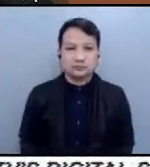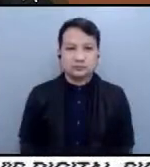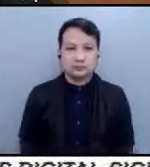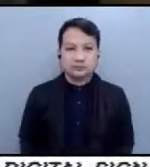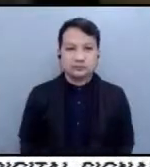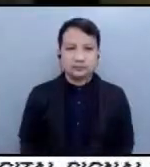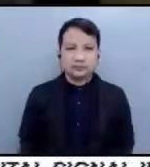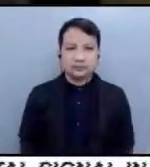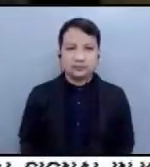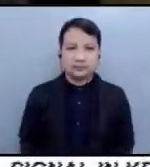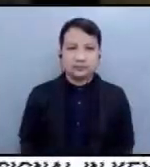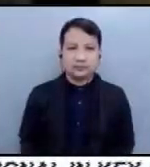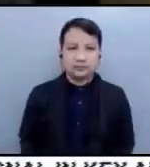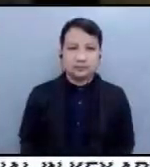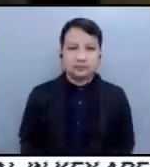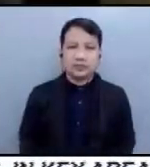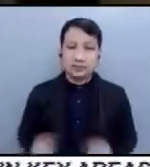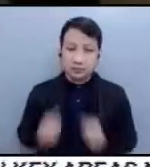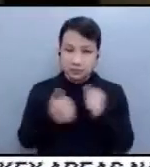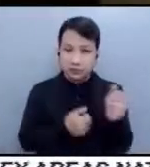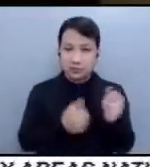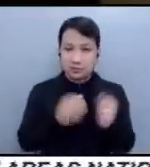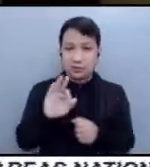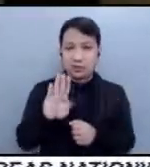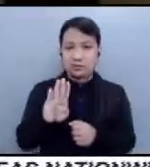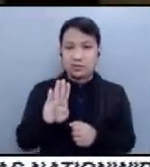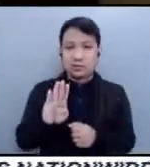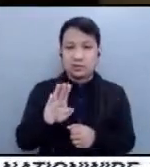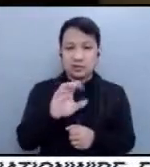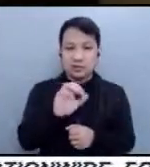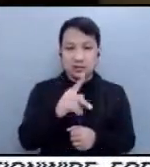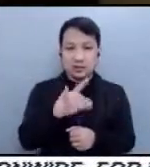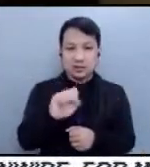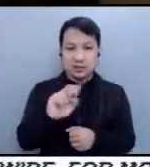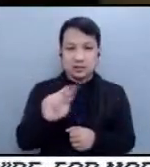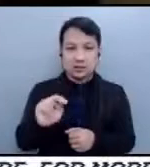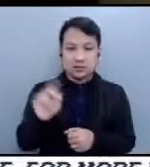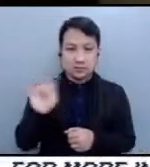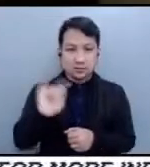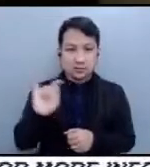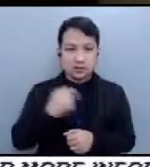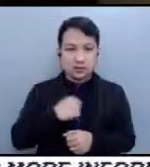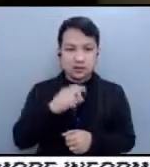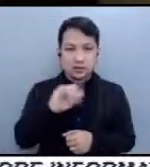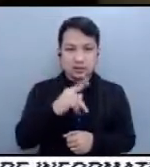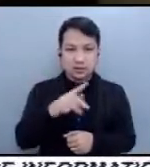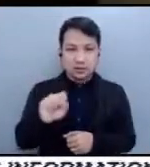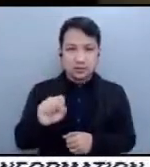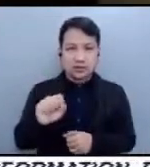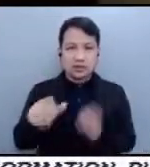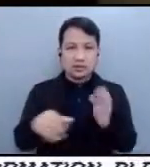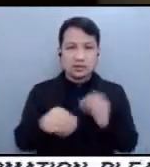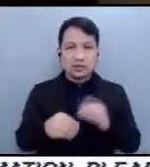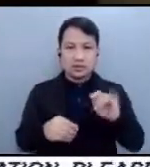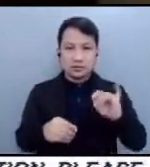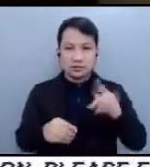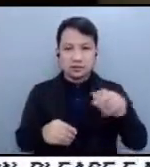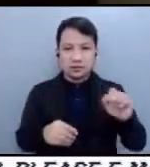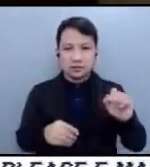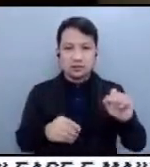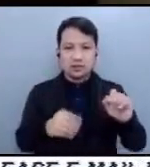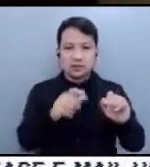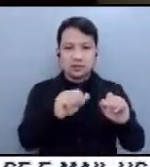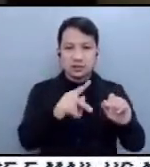Yan guys, so follow nyo po ako sa Facebook, Aki Ashi, and sa YouTube ko po, Akashi Aki, and also sa TikTok ko po, Akashi Aki